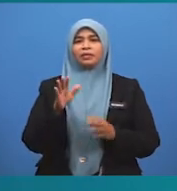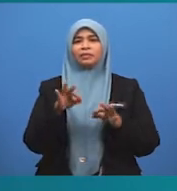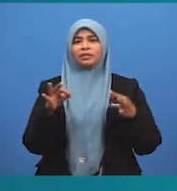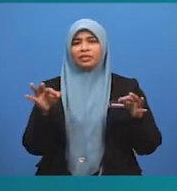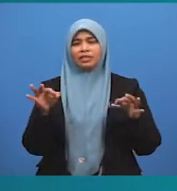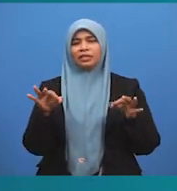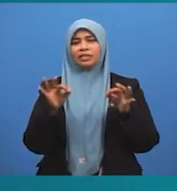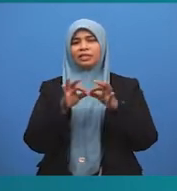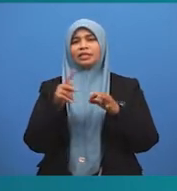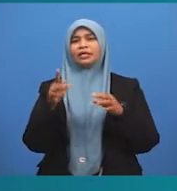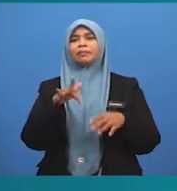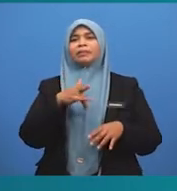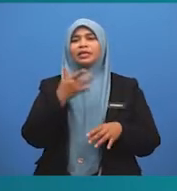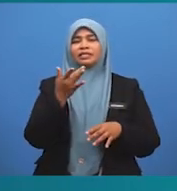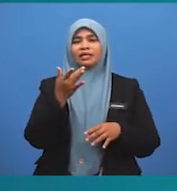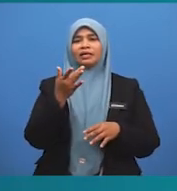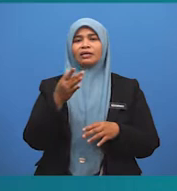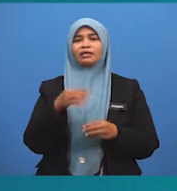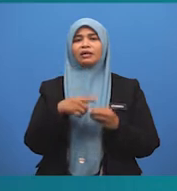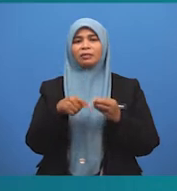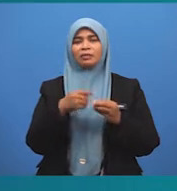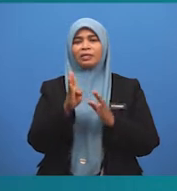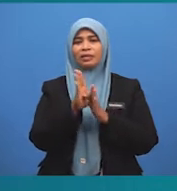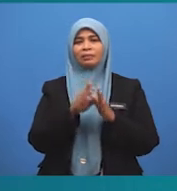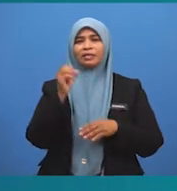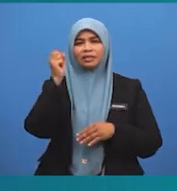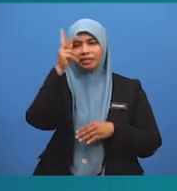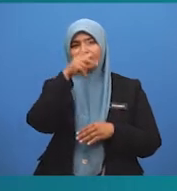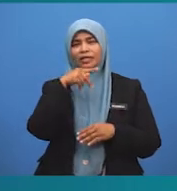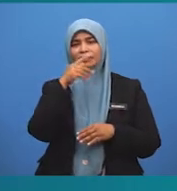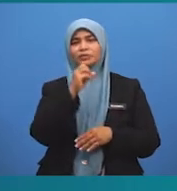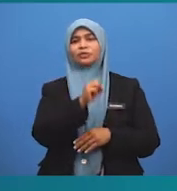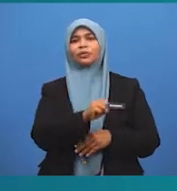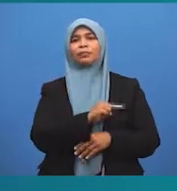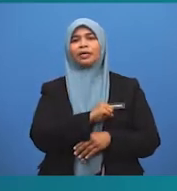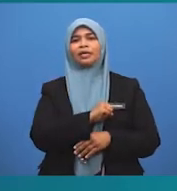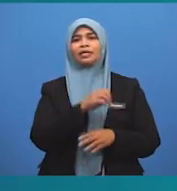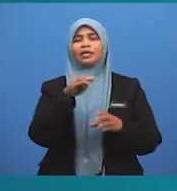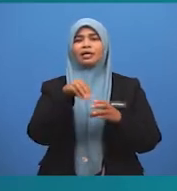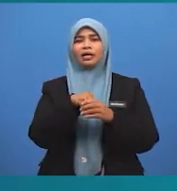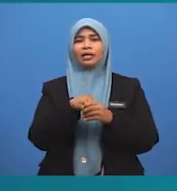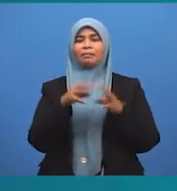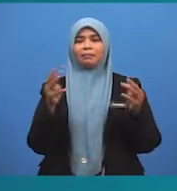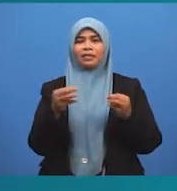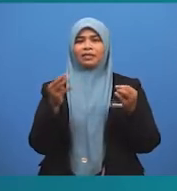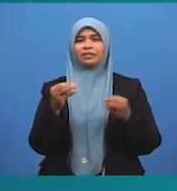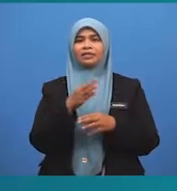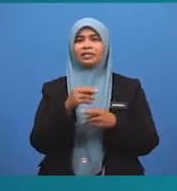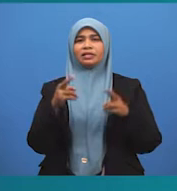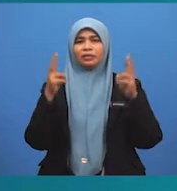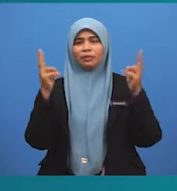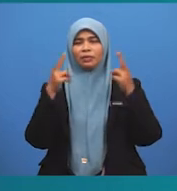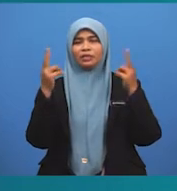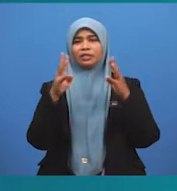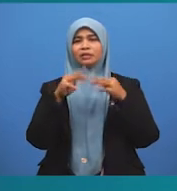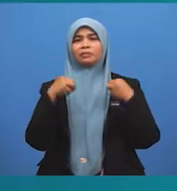Menceritakan perasaan apabila bersikap sopan dalam majlis